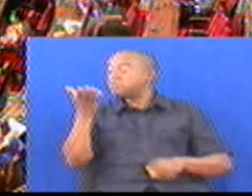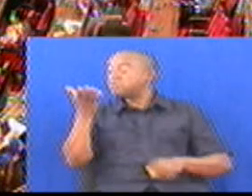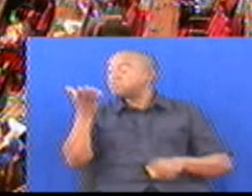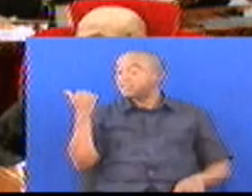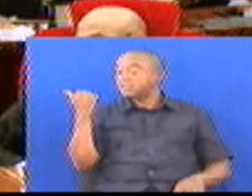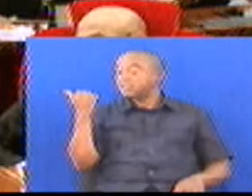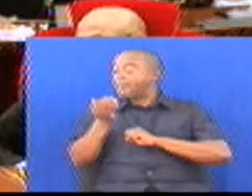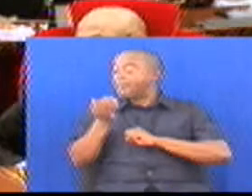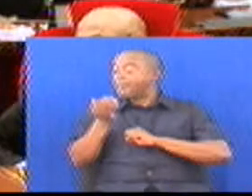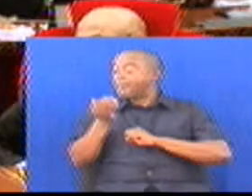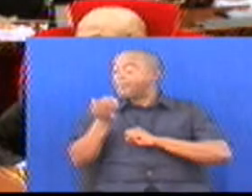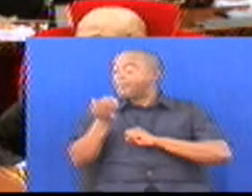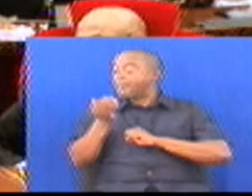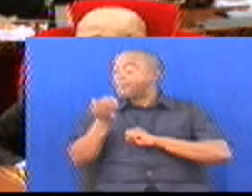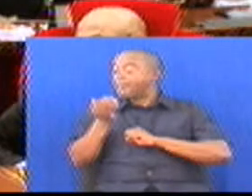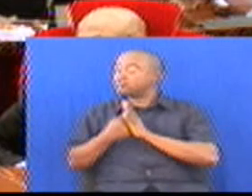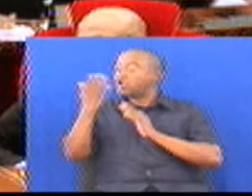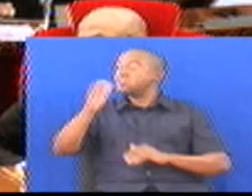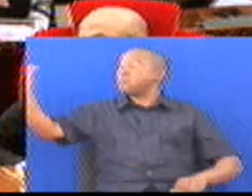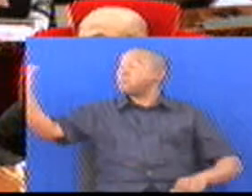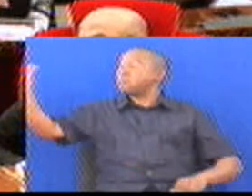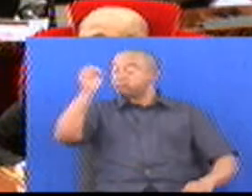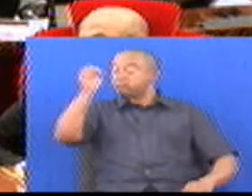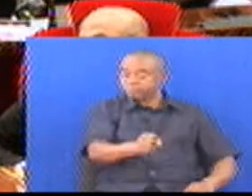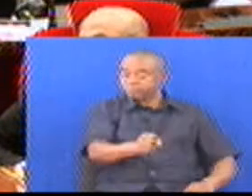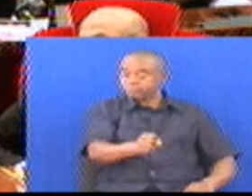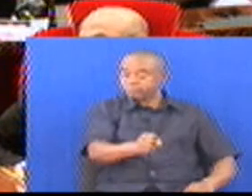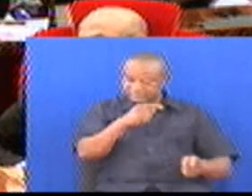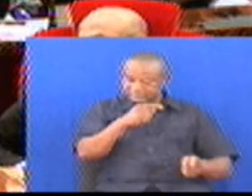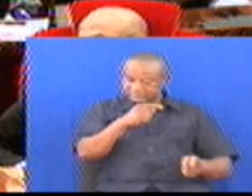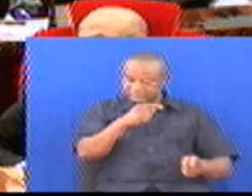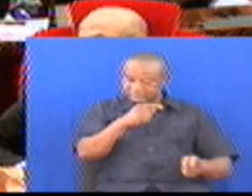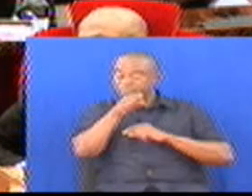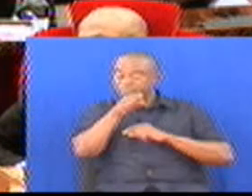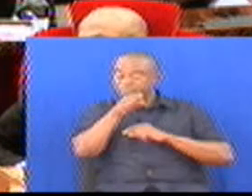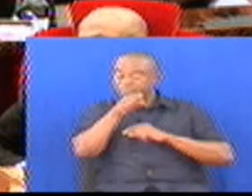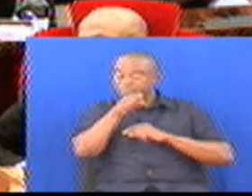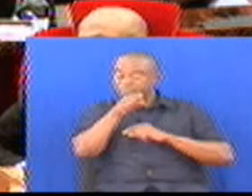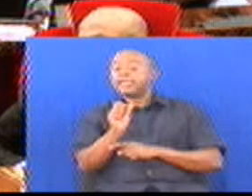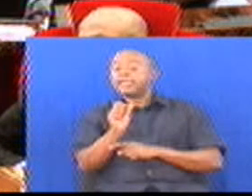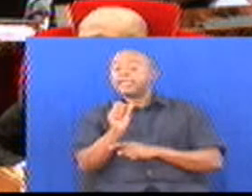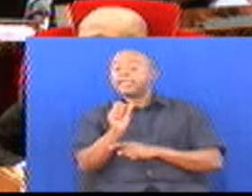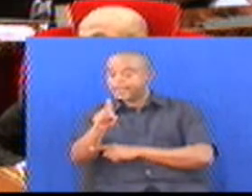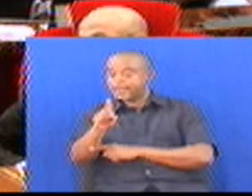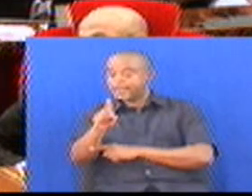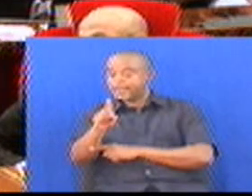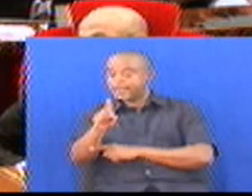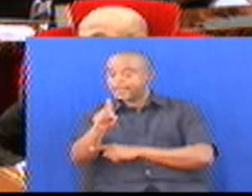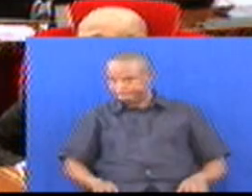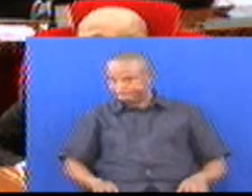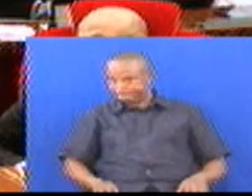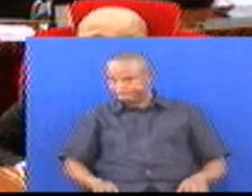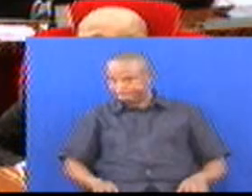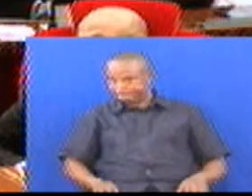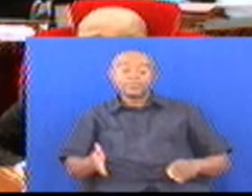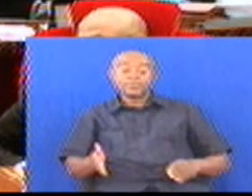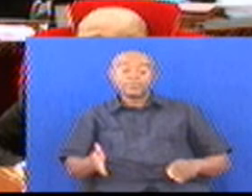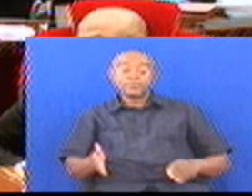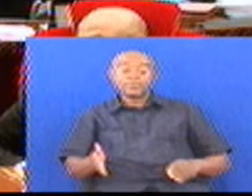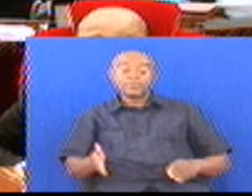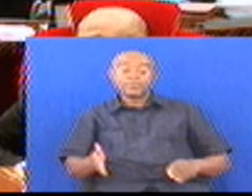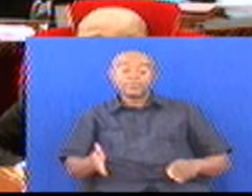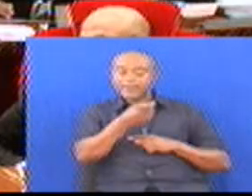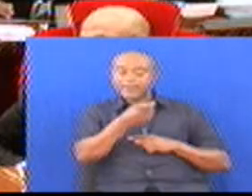awali kulipia gharama za ujenzi na uendeshaji wa mifumo hii ya kielektroniki. ulipaji wa madai. Mheshimiwa